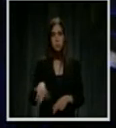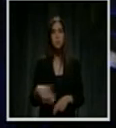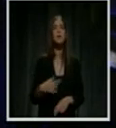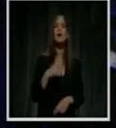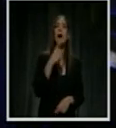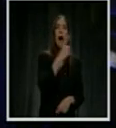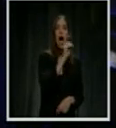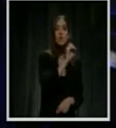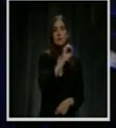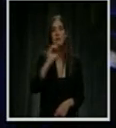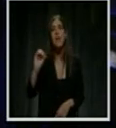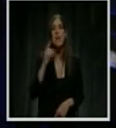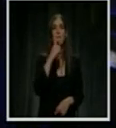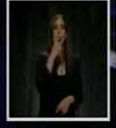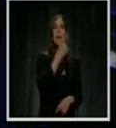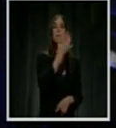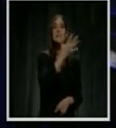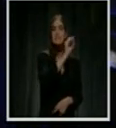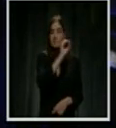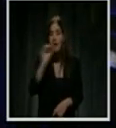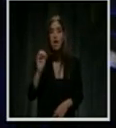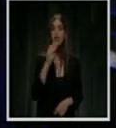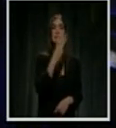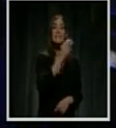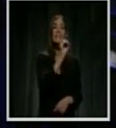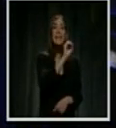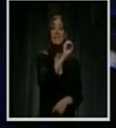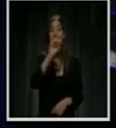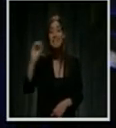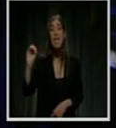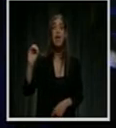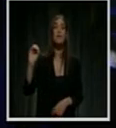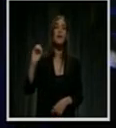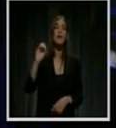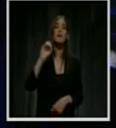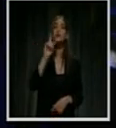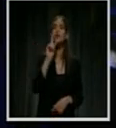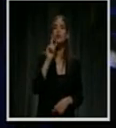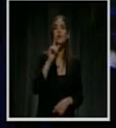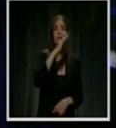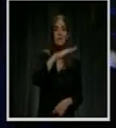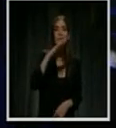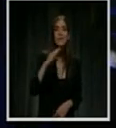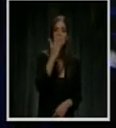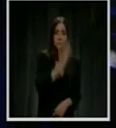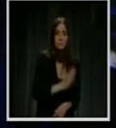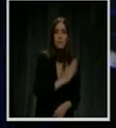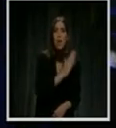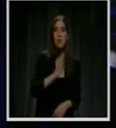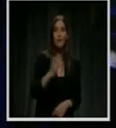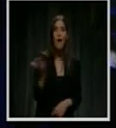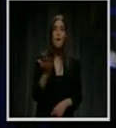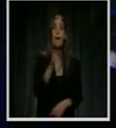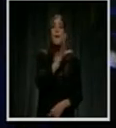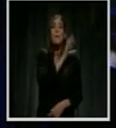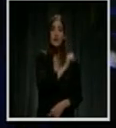15, 20, 30, 35,000 telf ta' ħajja fin-naħa tal-Palestina u oħrajn fuq in-naħa ta' Iżrael. Dawk